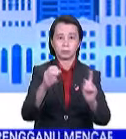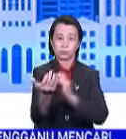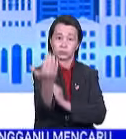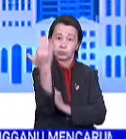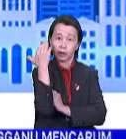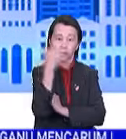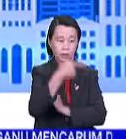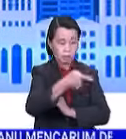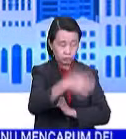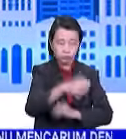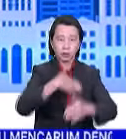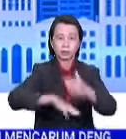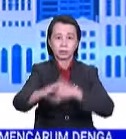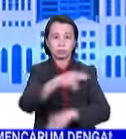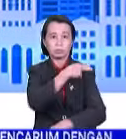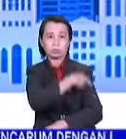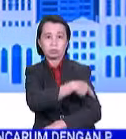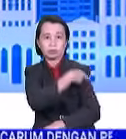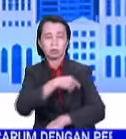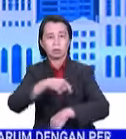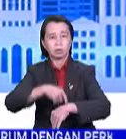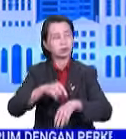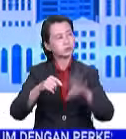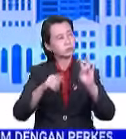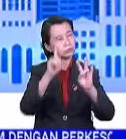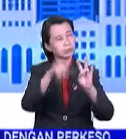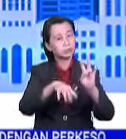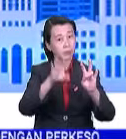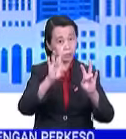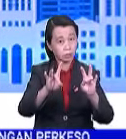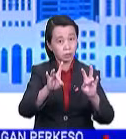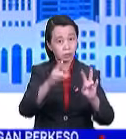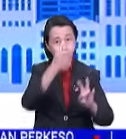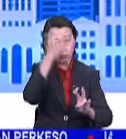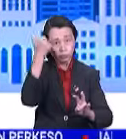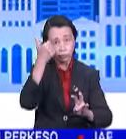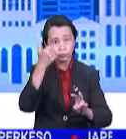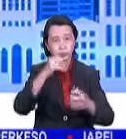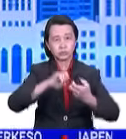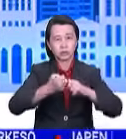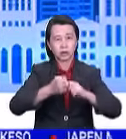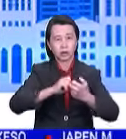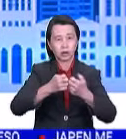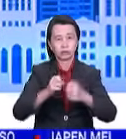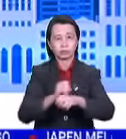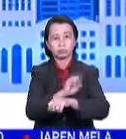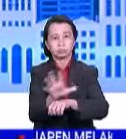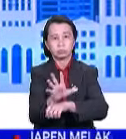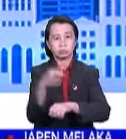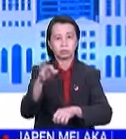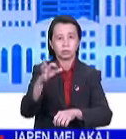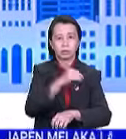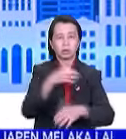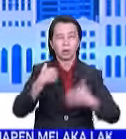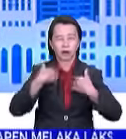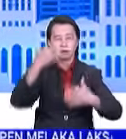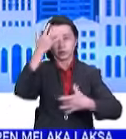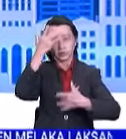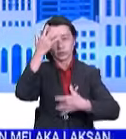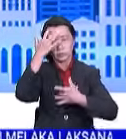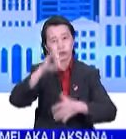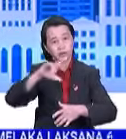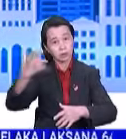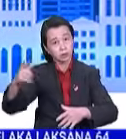pagi setelah dimasukkan ke hospital berkenaan pada 7 oke selalu akibat komplikasi kulit 19 dan penyakit-penyakit